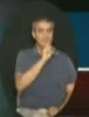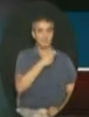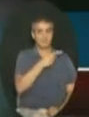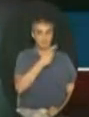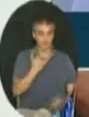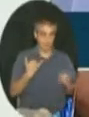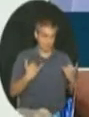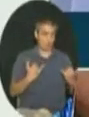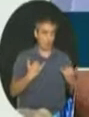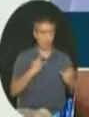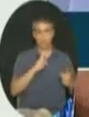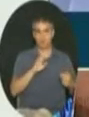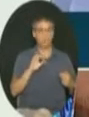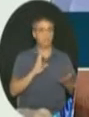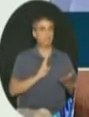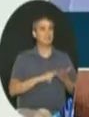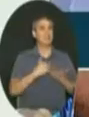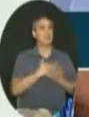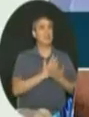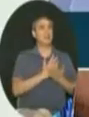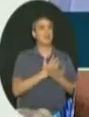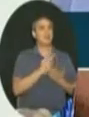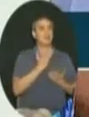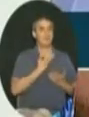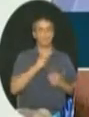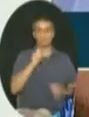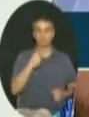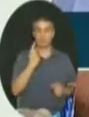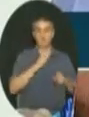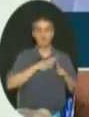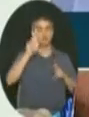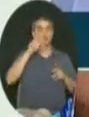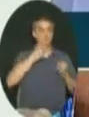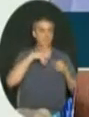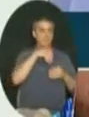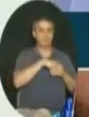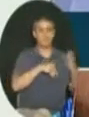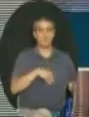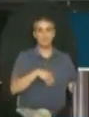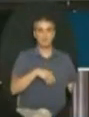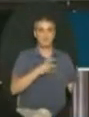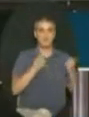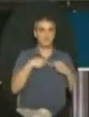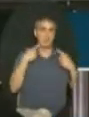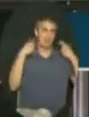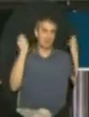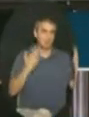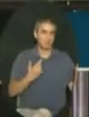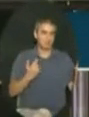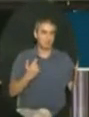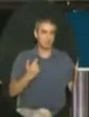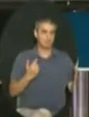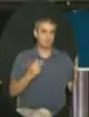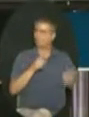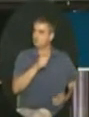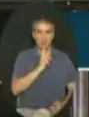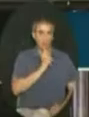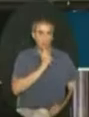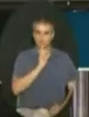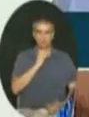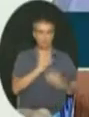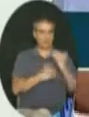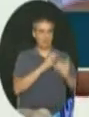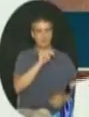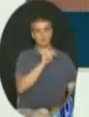שאם היום הנושא של צדק חלוטין מקבל שעה בחודשיים בוועדת הפנים נגיד, או ועדת החינוך, זה לא מספיק